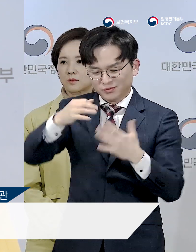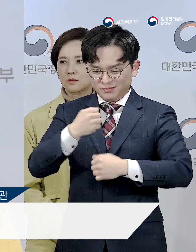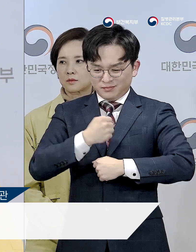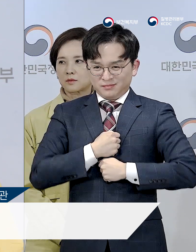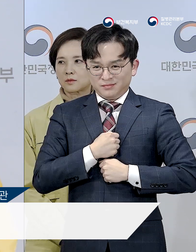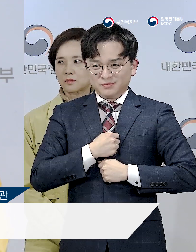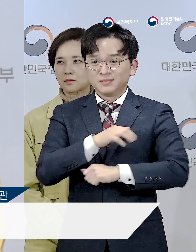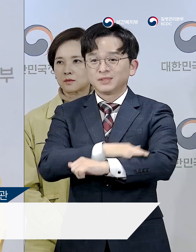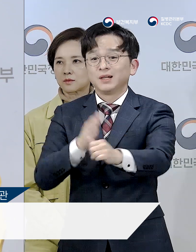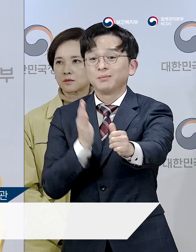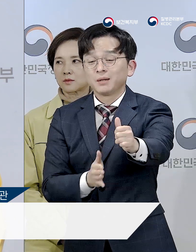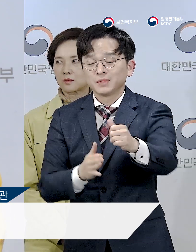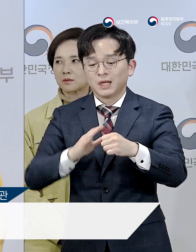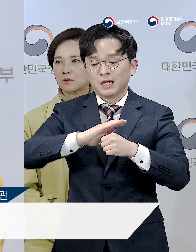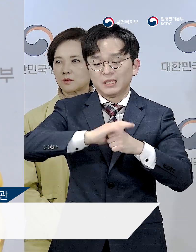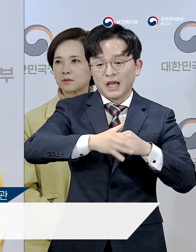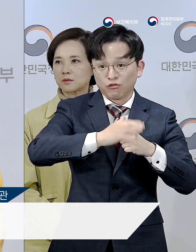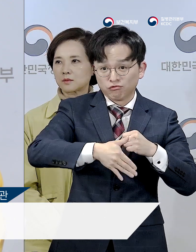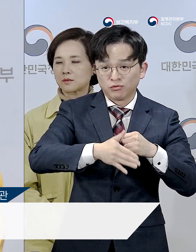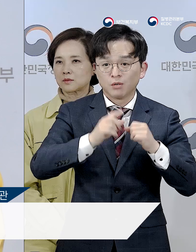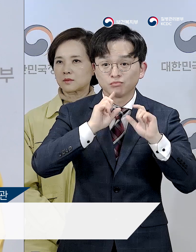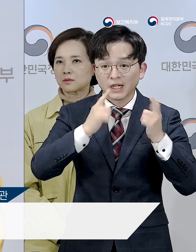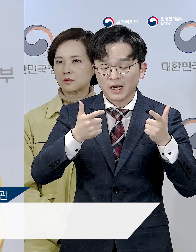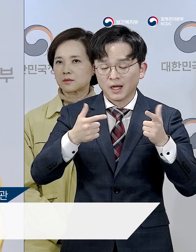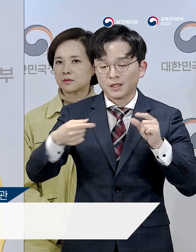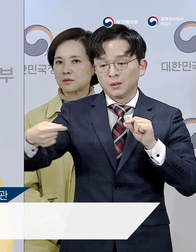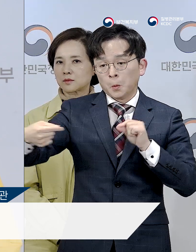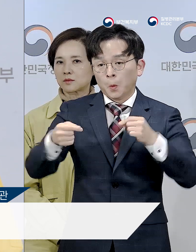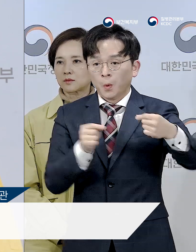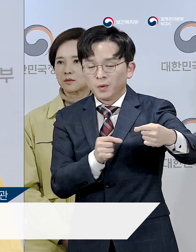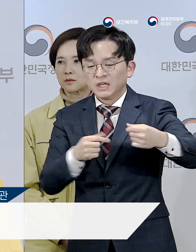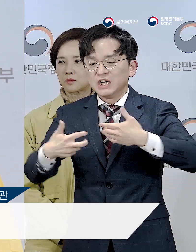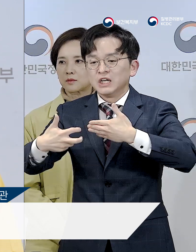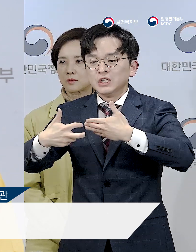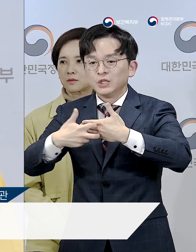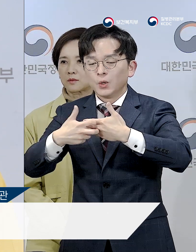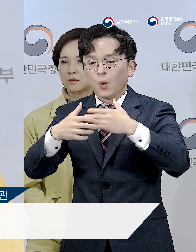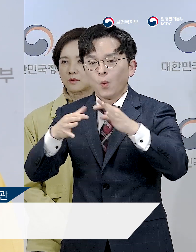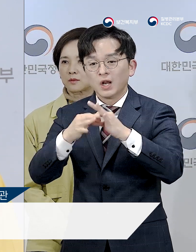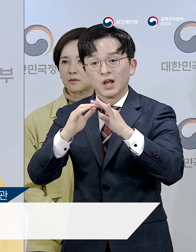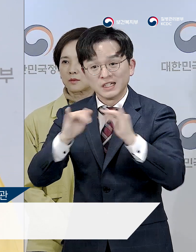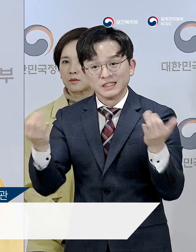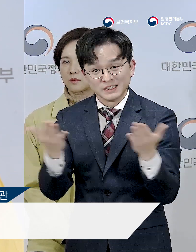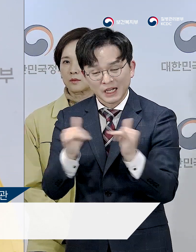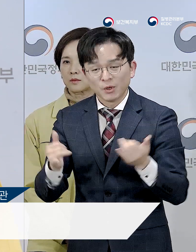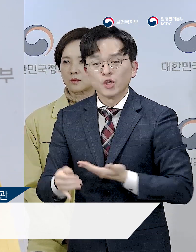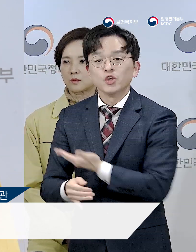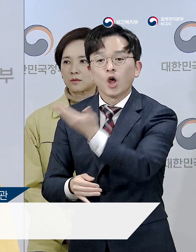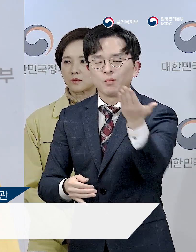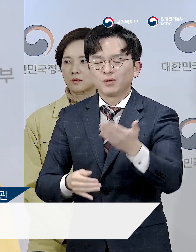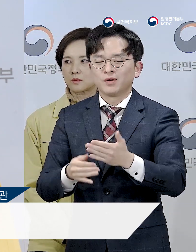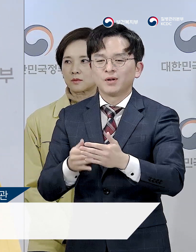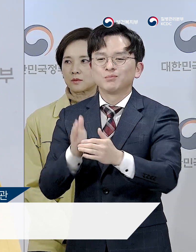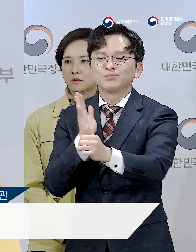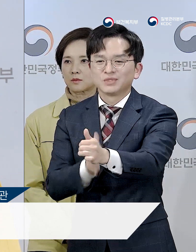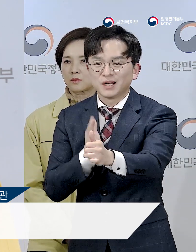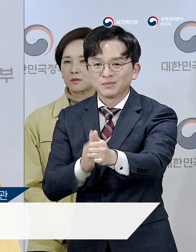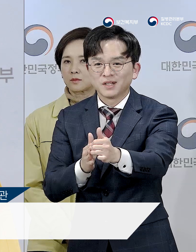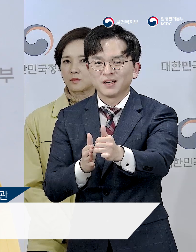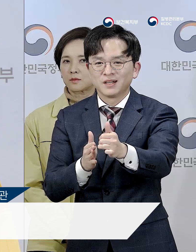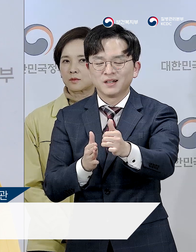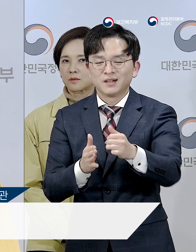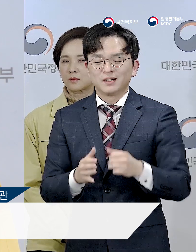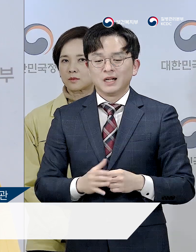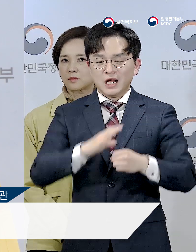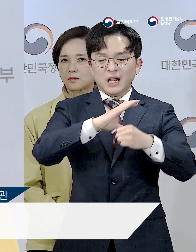바랍니다. 대구 지역과 그 인근의 의료인께도 부탁드립니다. 대구시를 위한 도움의